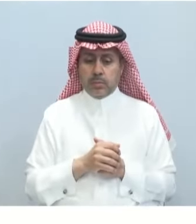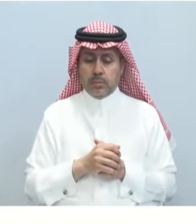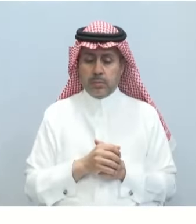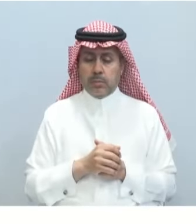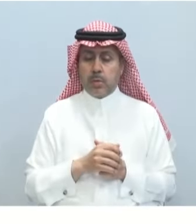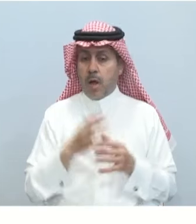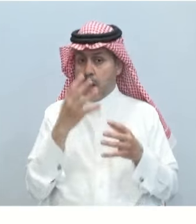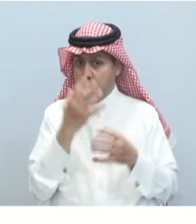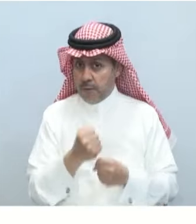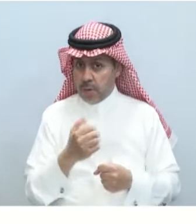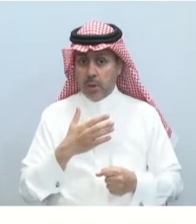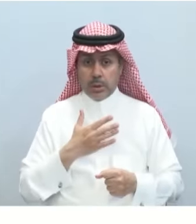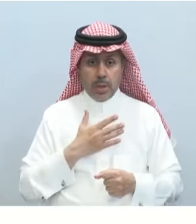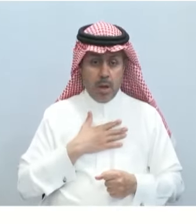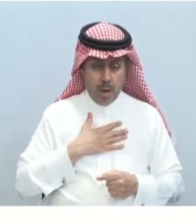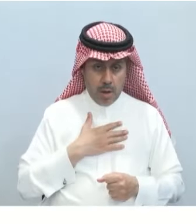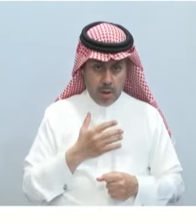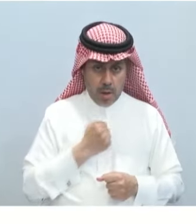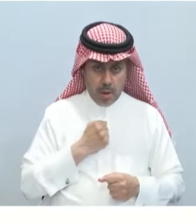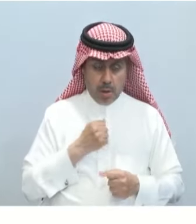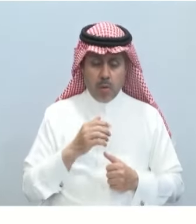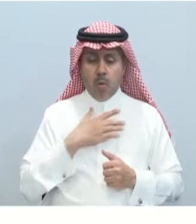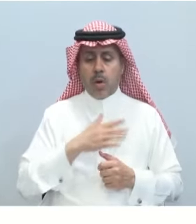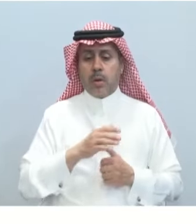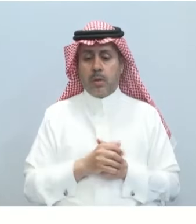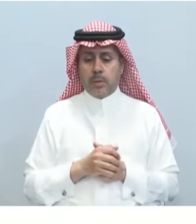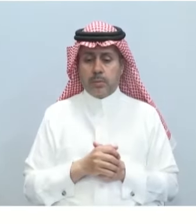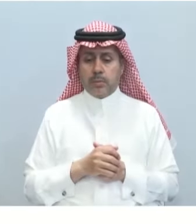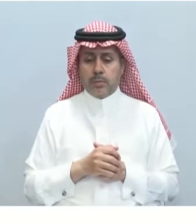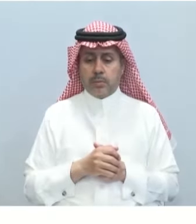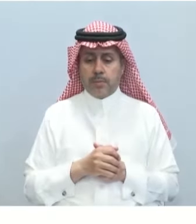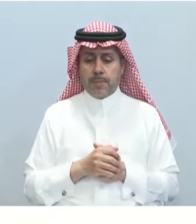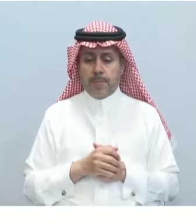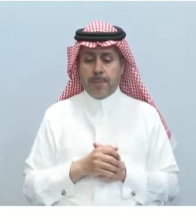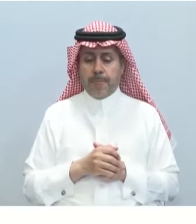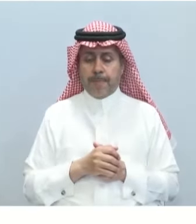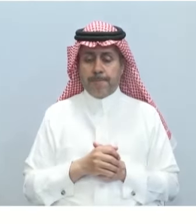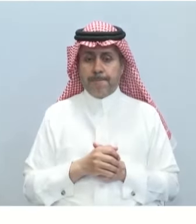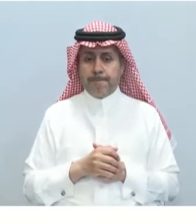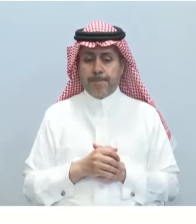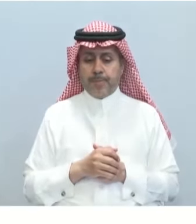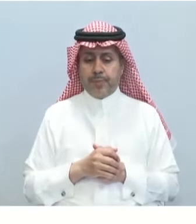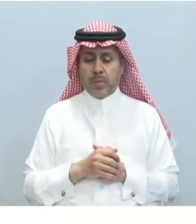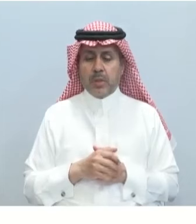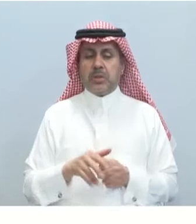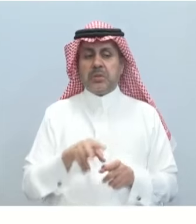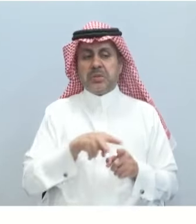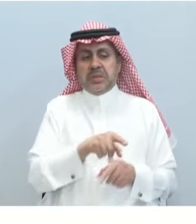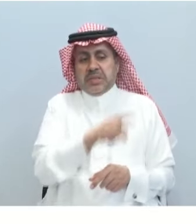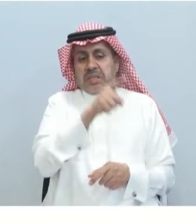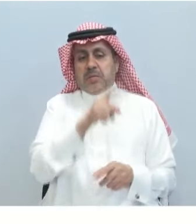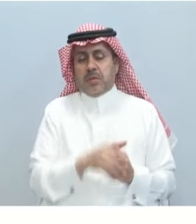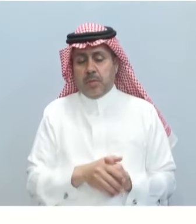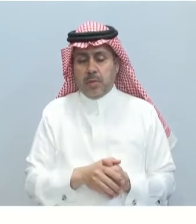اجل حمايه حقك وحقوق الاخرين هنا جانب التنمر والاثراء هنا